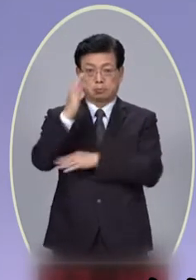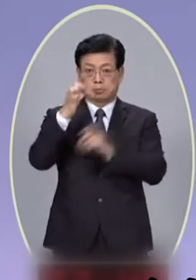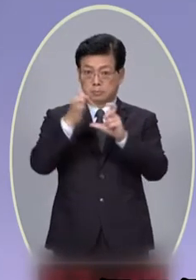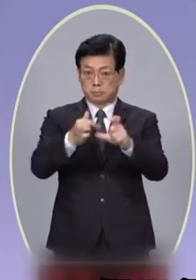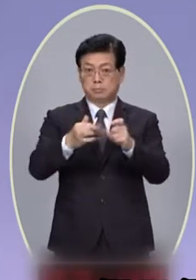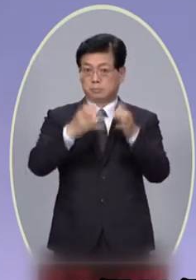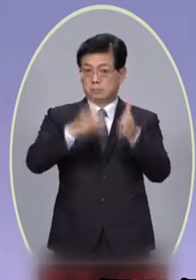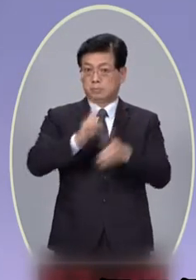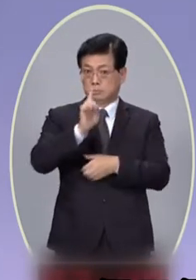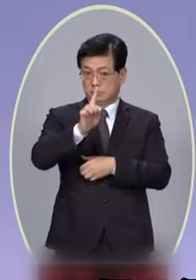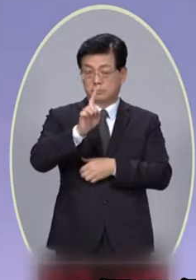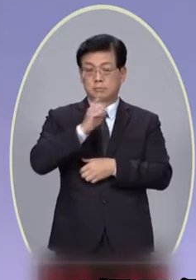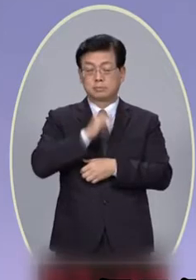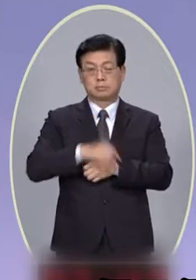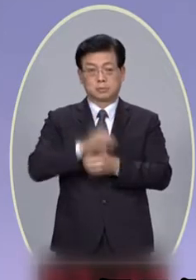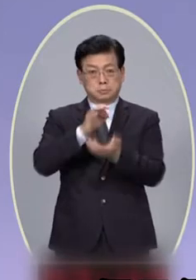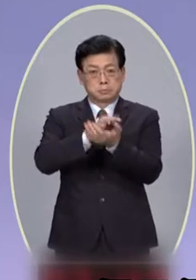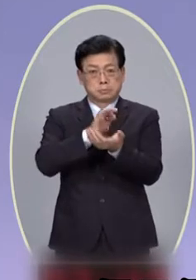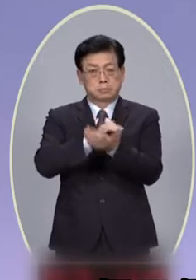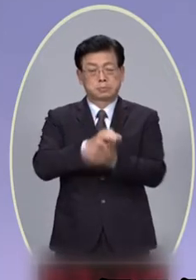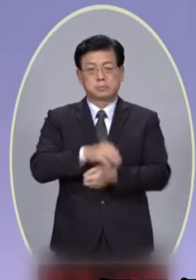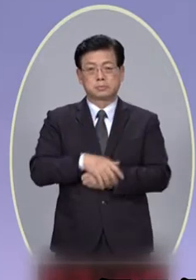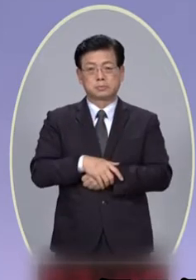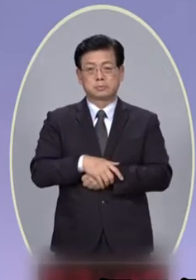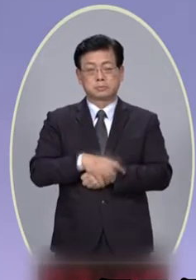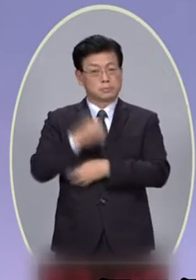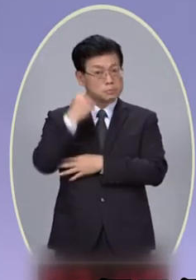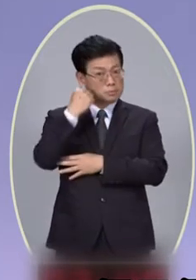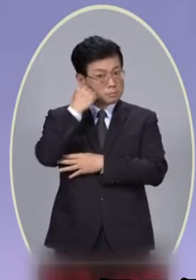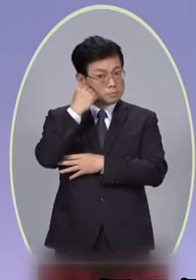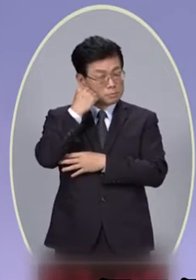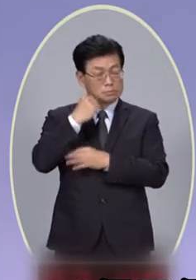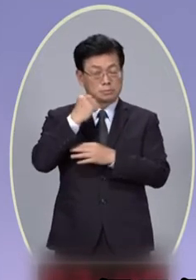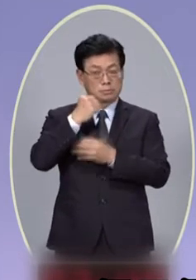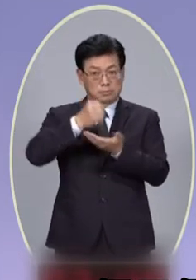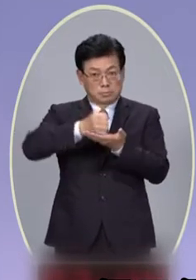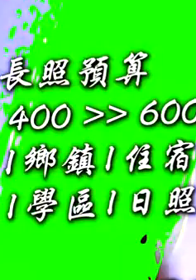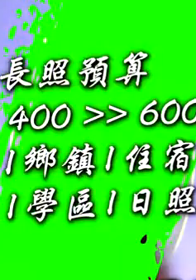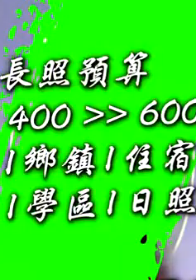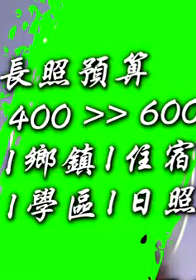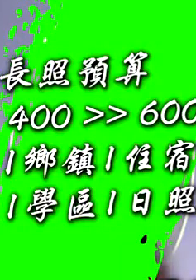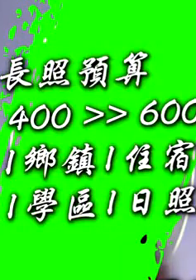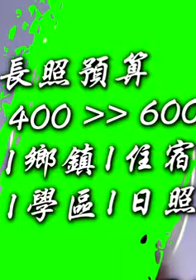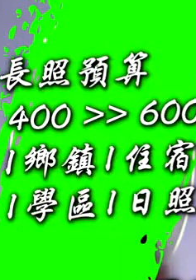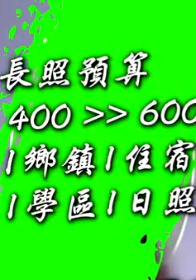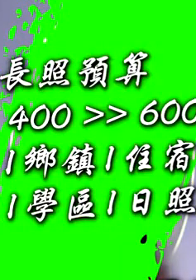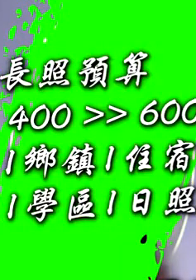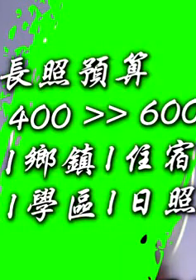建置一个平价的住宅机构的长照服务。